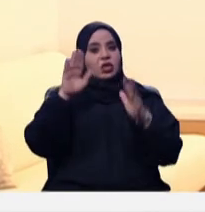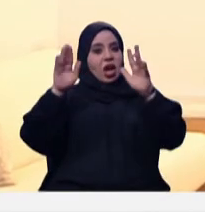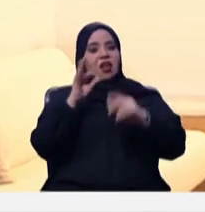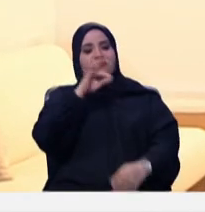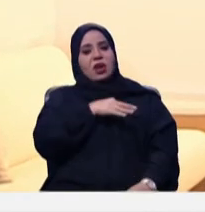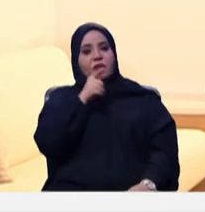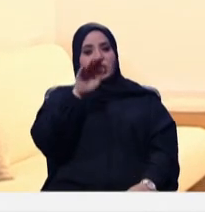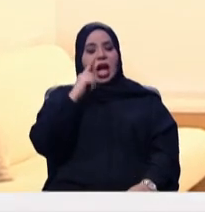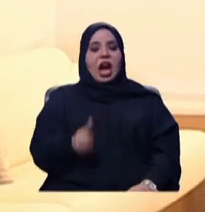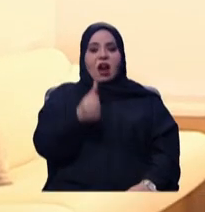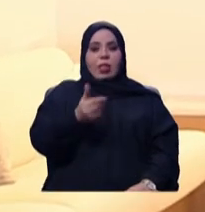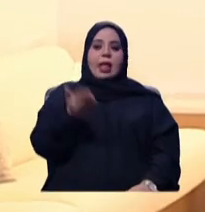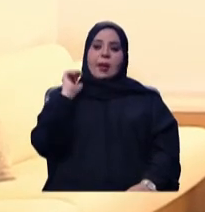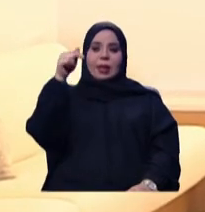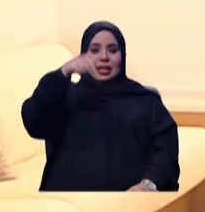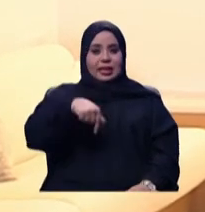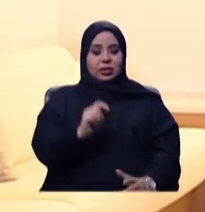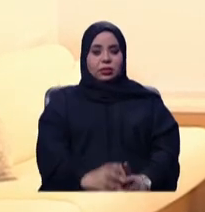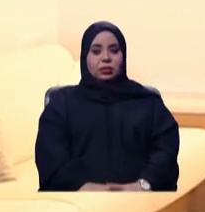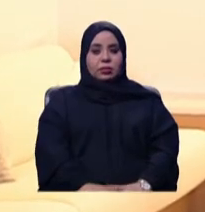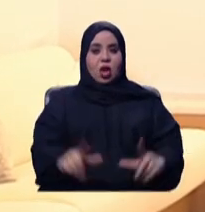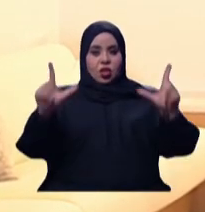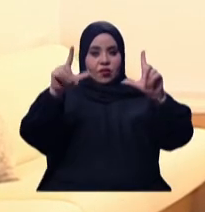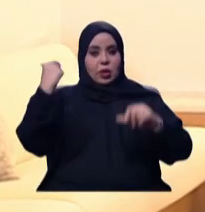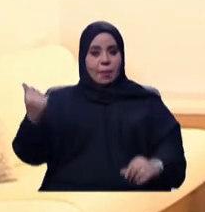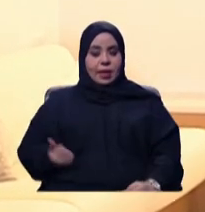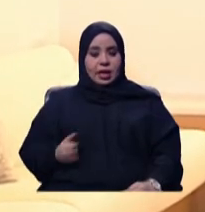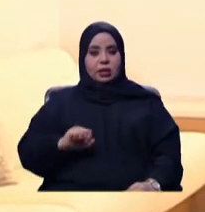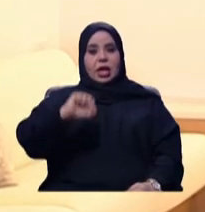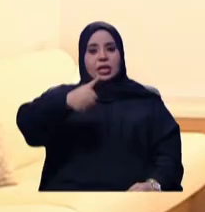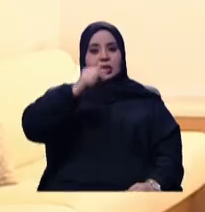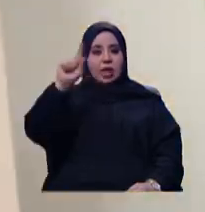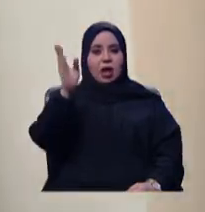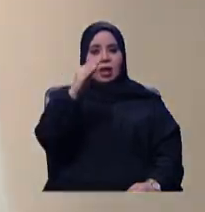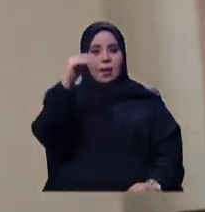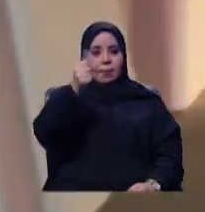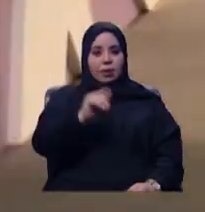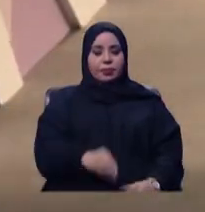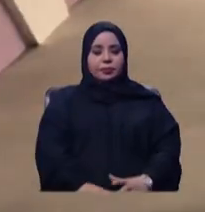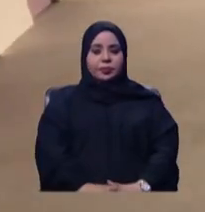أفضل مما كان. لتلفزيون البحرين، صالح يوسف.